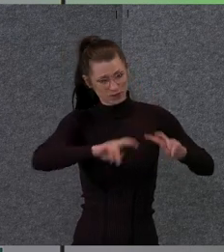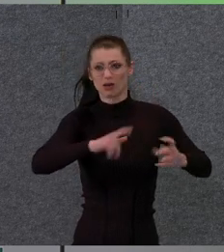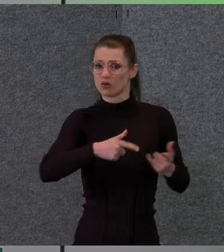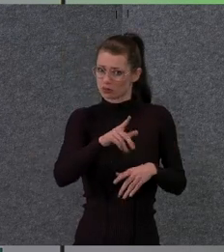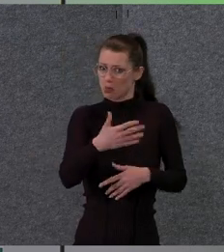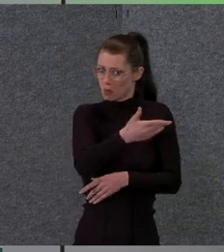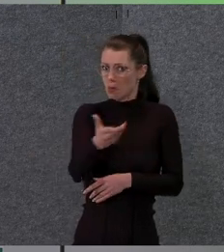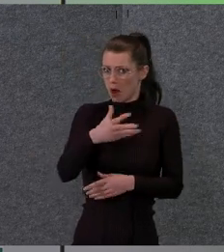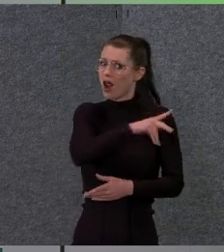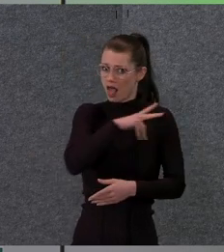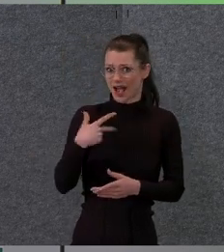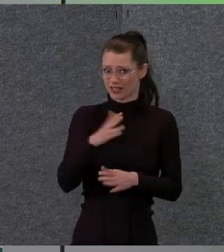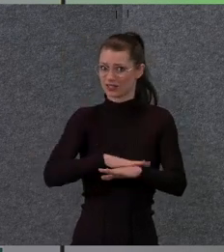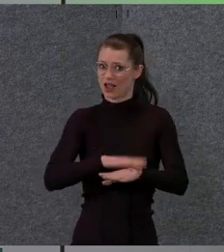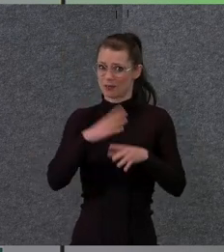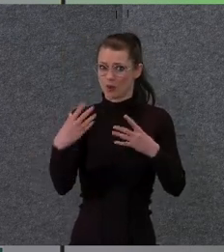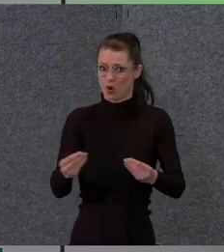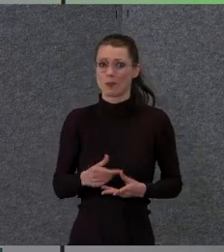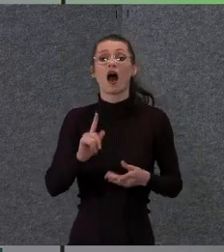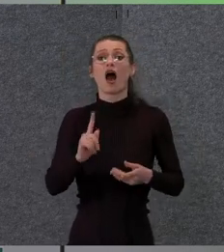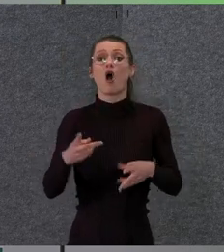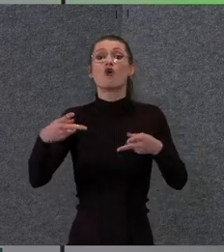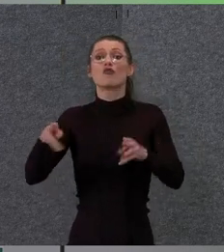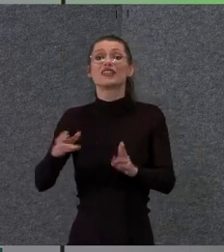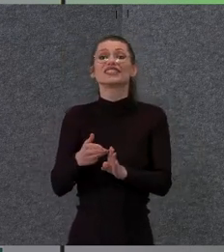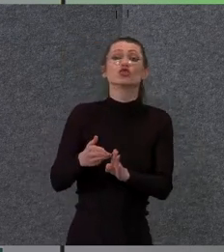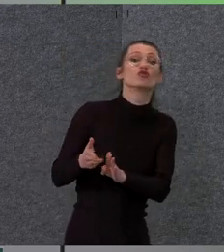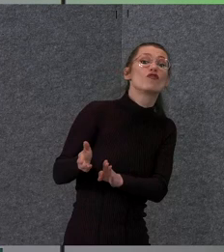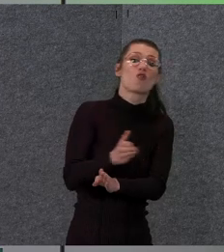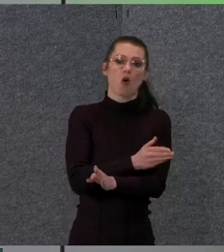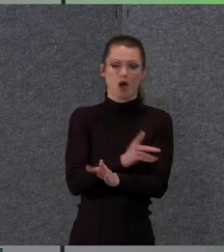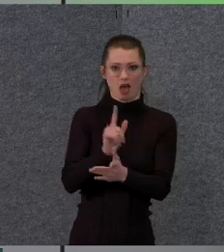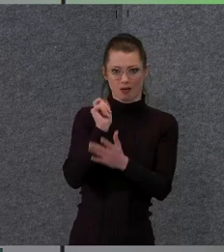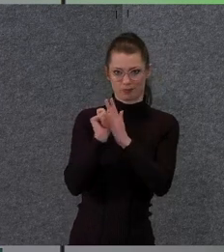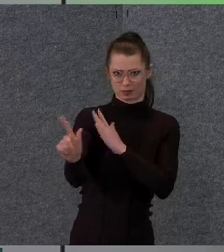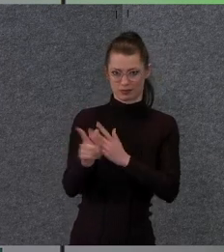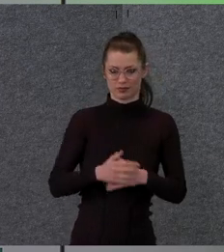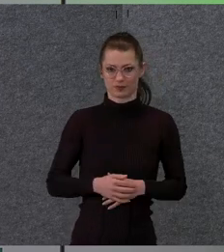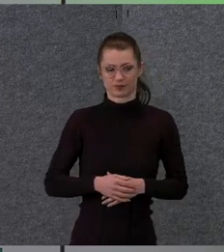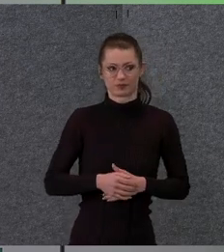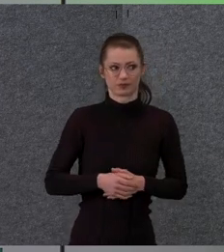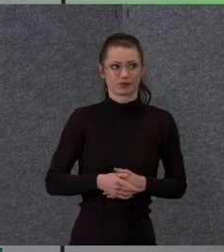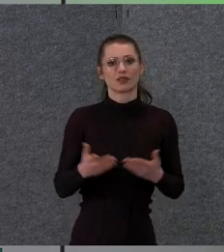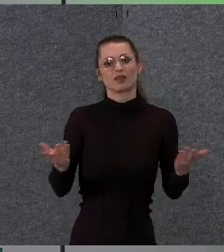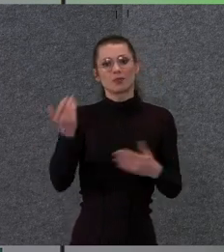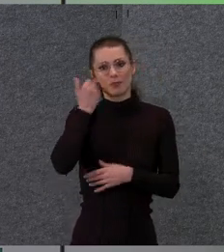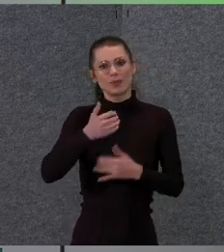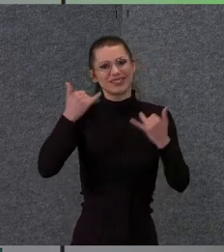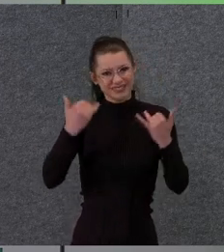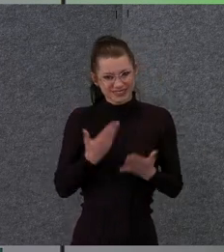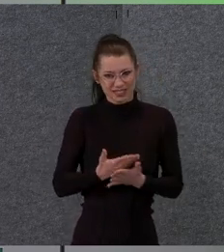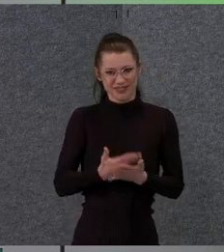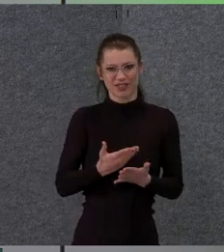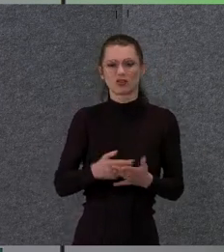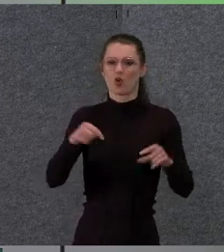ohnehin geplant wäre. Sie waren deutlich vor der Frist für Satzungsänderungsanträge da, die wir genau dafür haben. Und lasst uns einfach